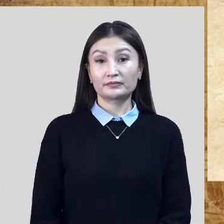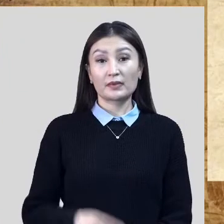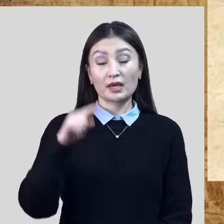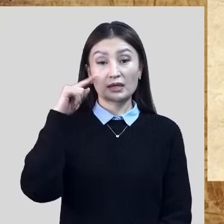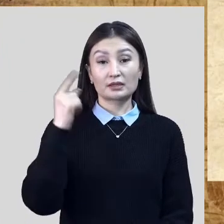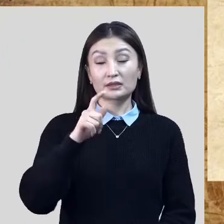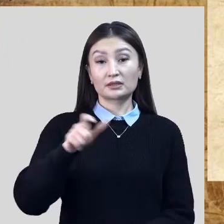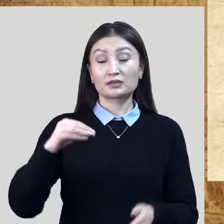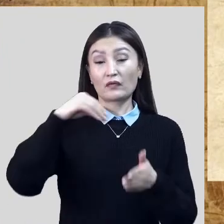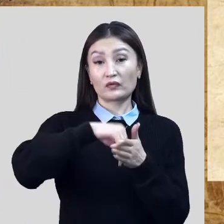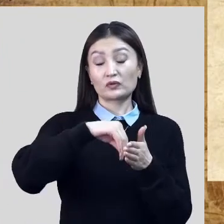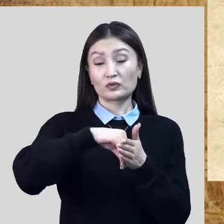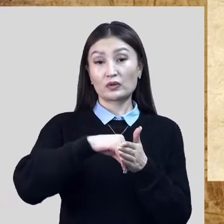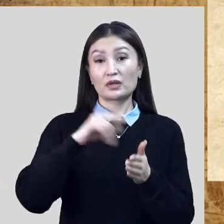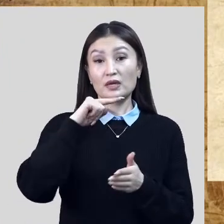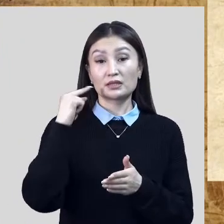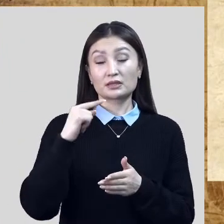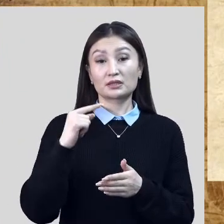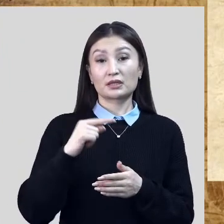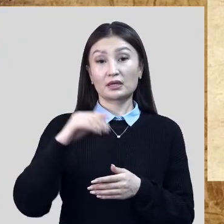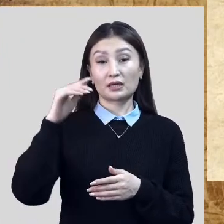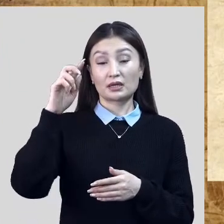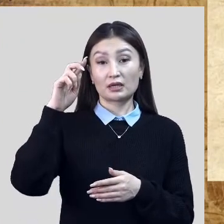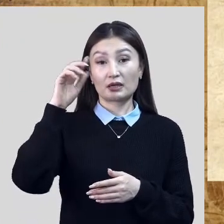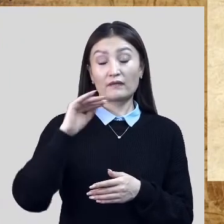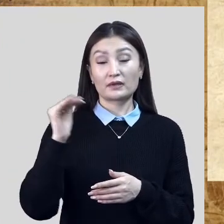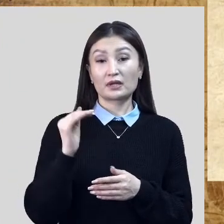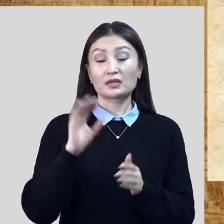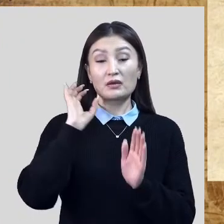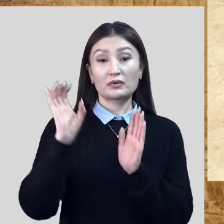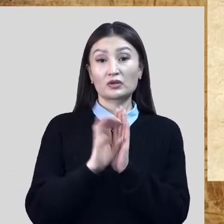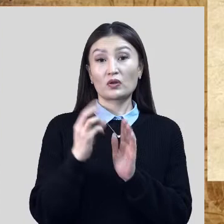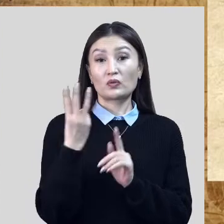Кыргызы, включенные в состав России, были подчинены трем разным